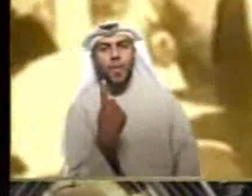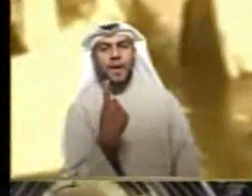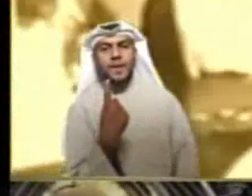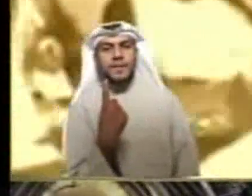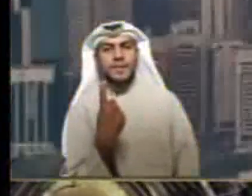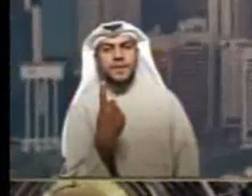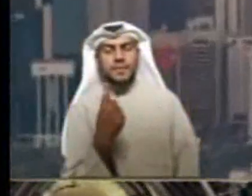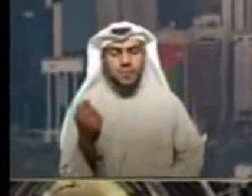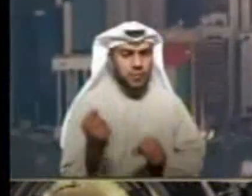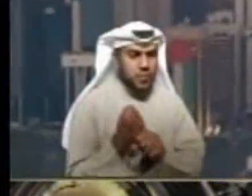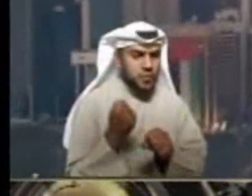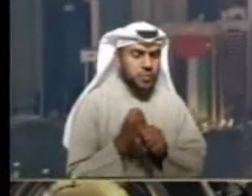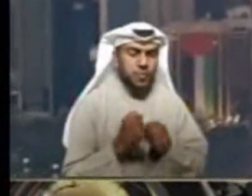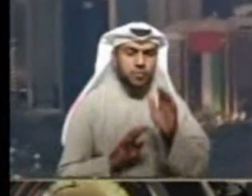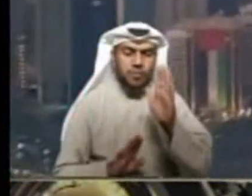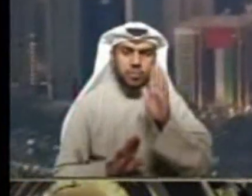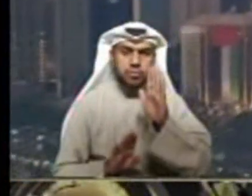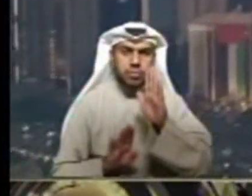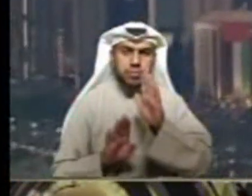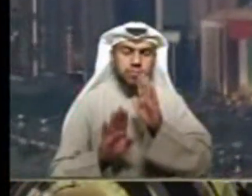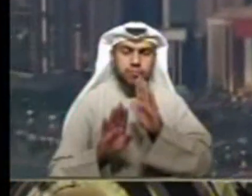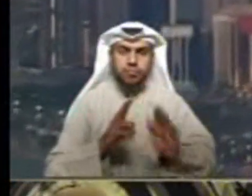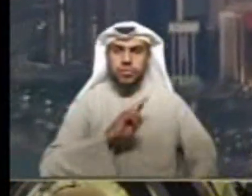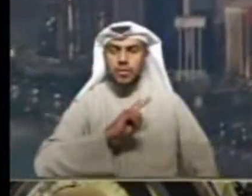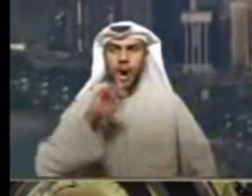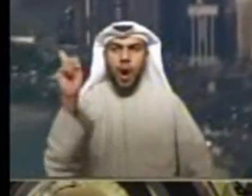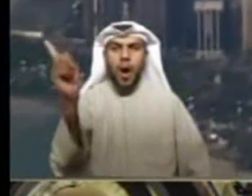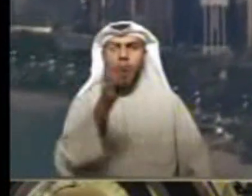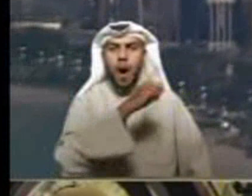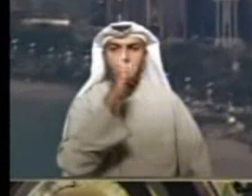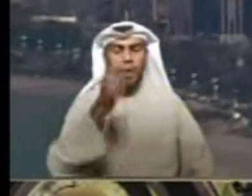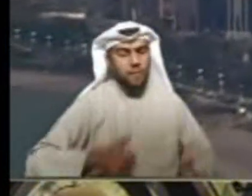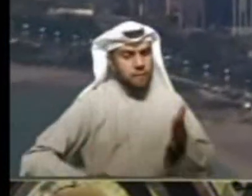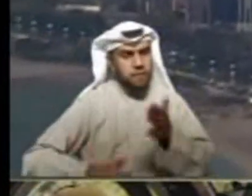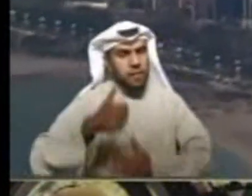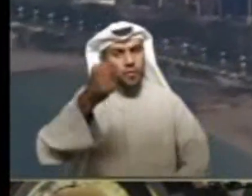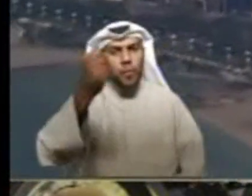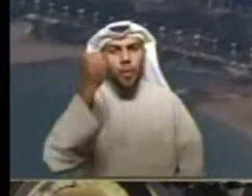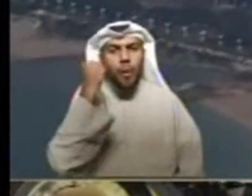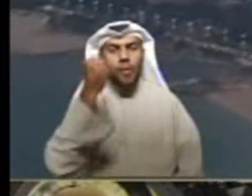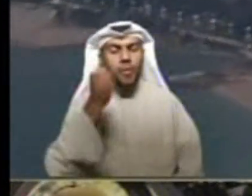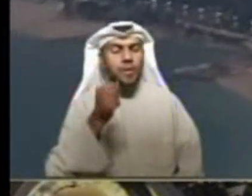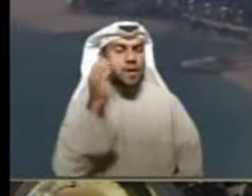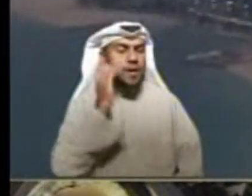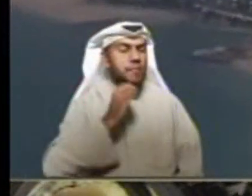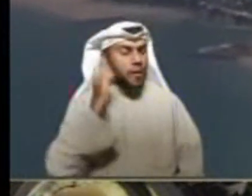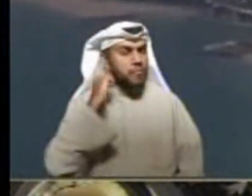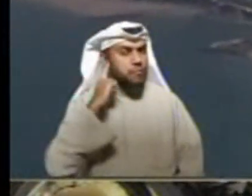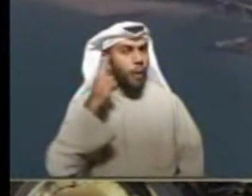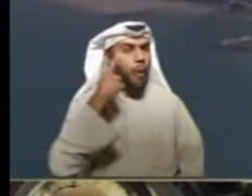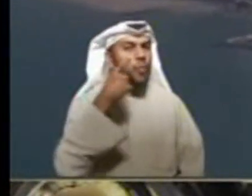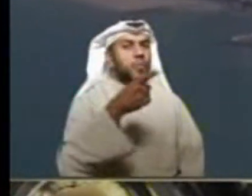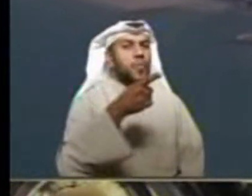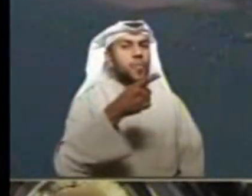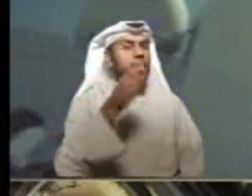من الريادة على المستوى العالمي في مجالات عديدة ومختلفة، أصبحت من خلالها ذات صيت ليصل